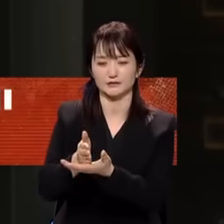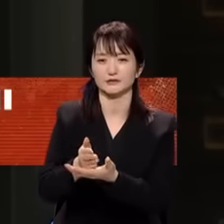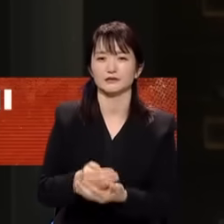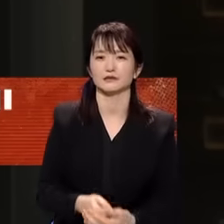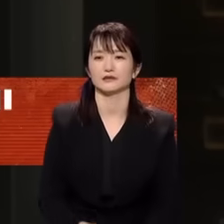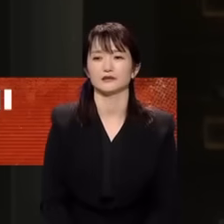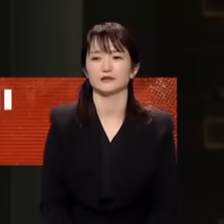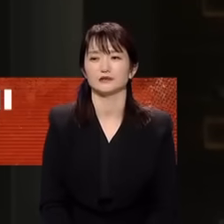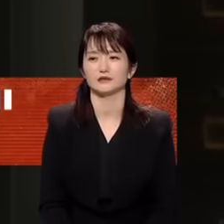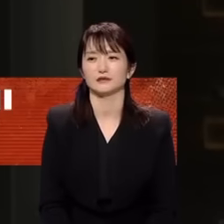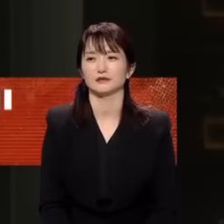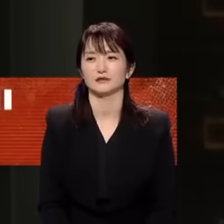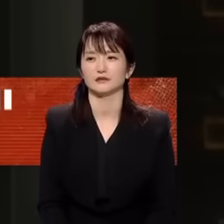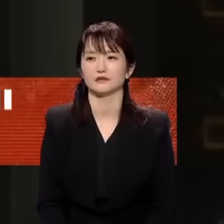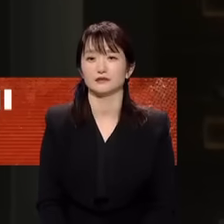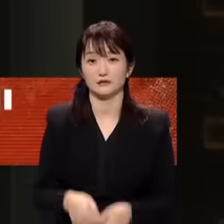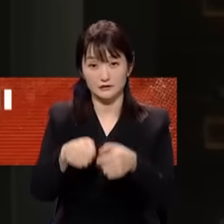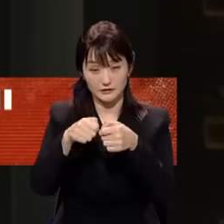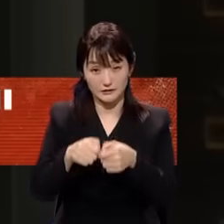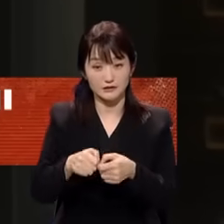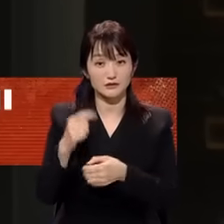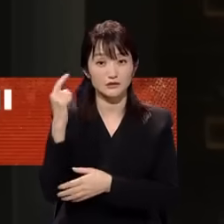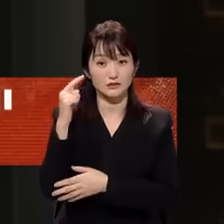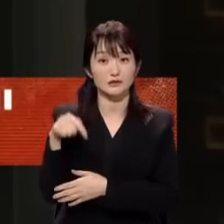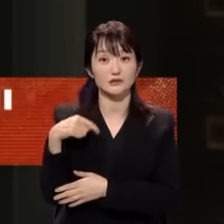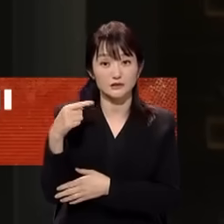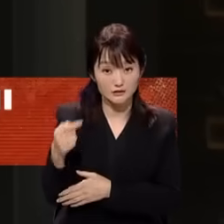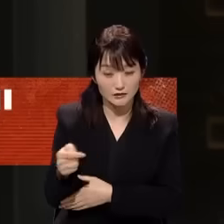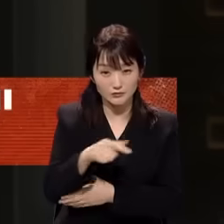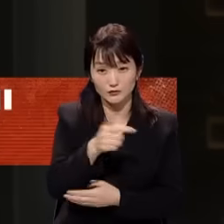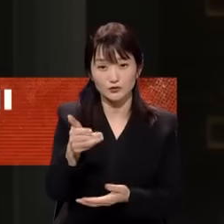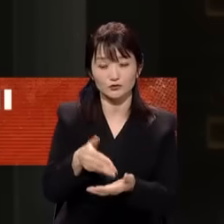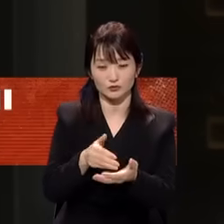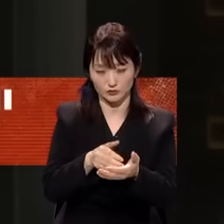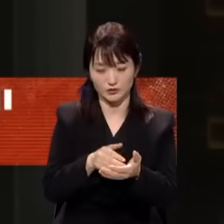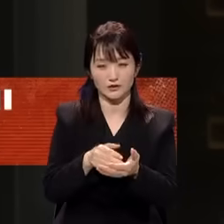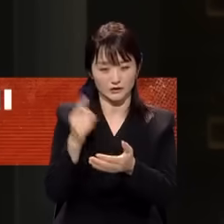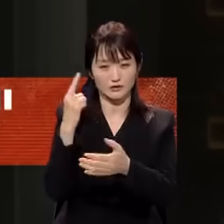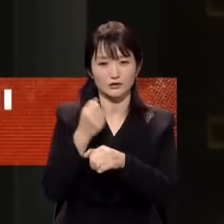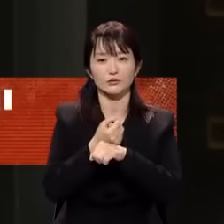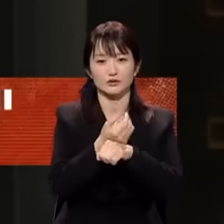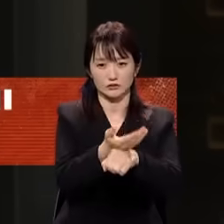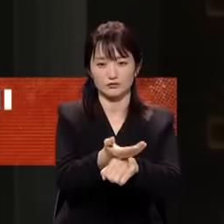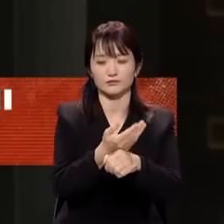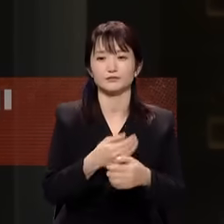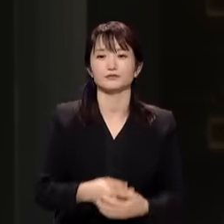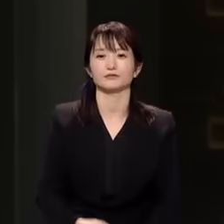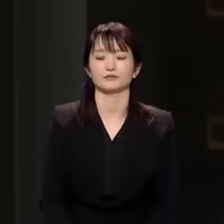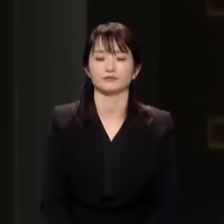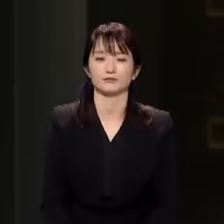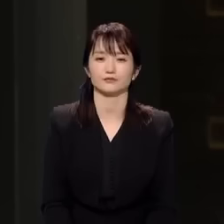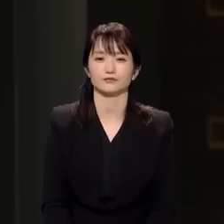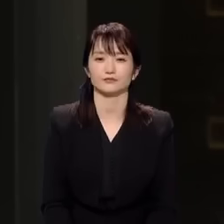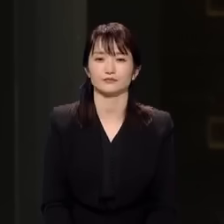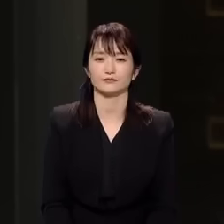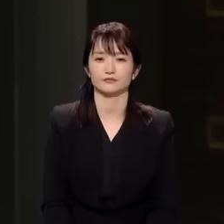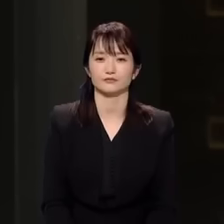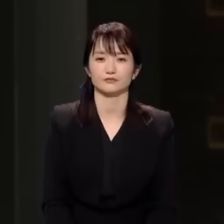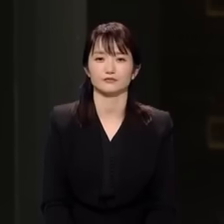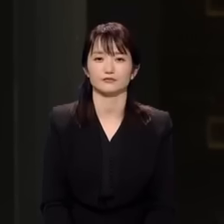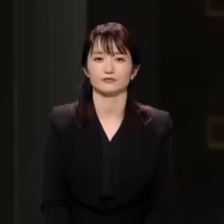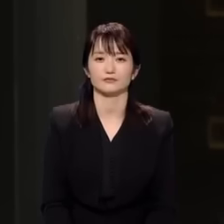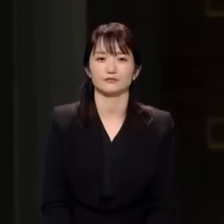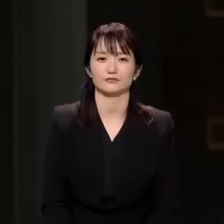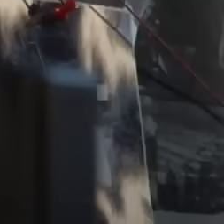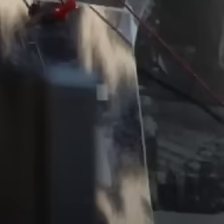보입니다. 보다 자세한 소식은요 이어지는 뉴스룸에서 전해드리도록 하고요. 일단 이렇게 정리하겠습니다. 두 번째 사건 이어가죠.